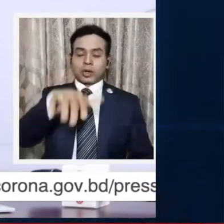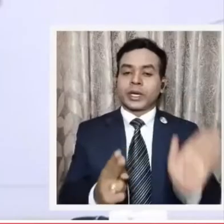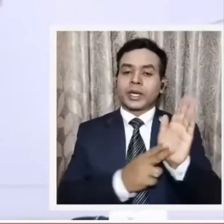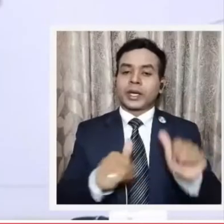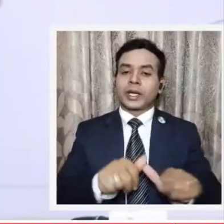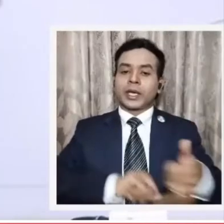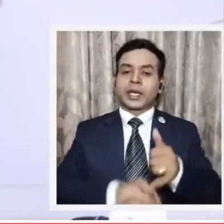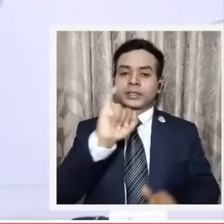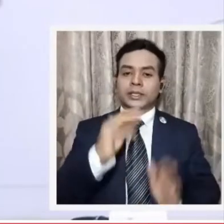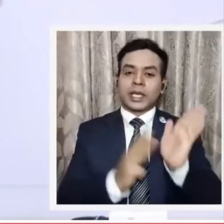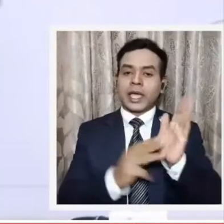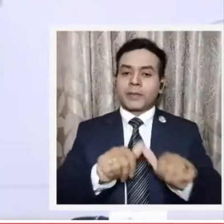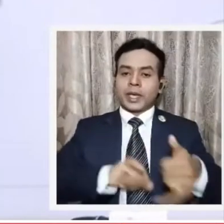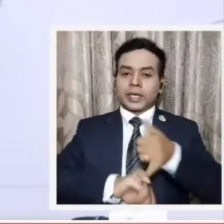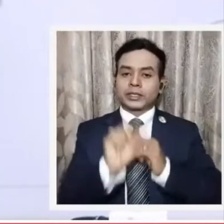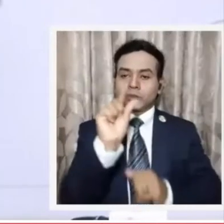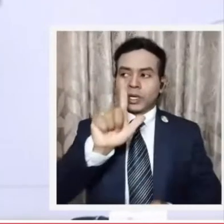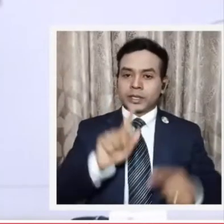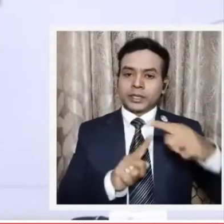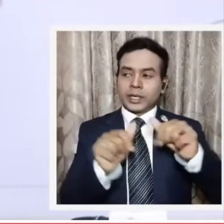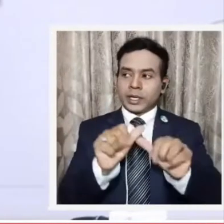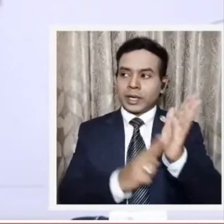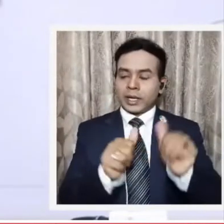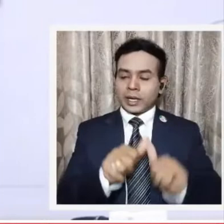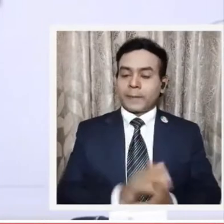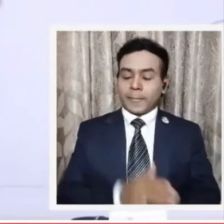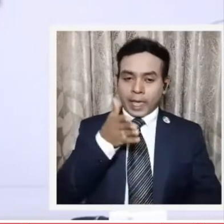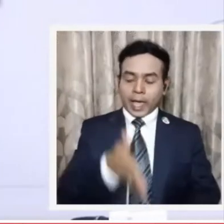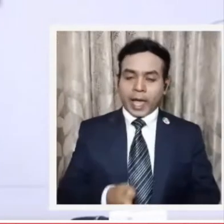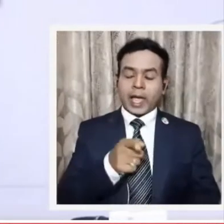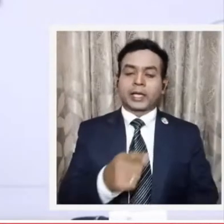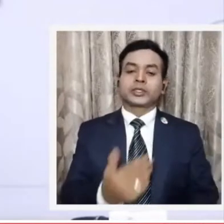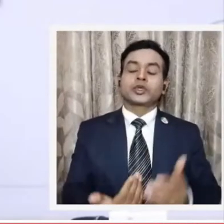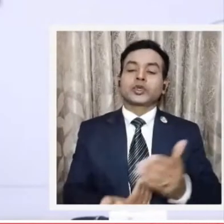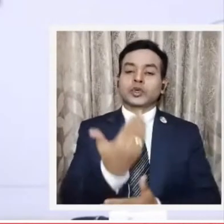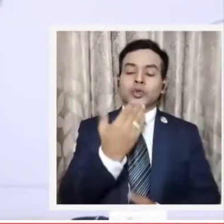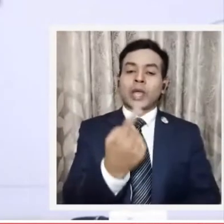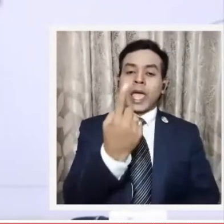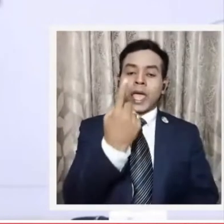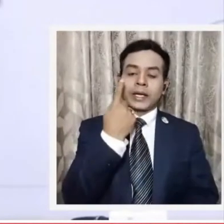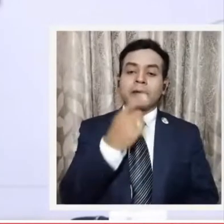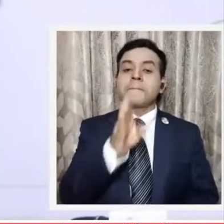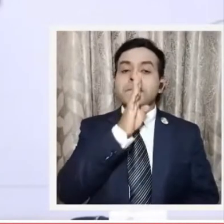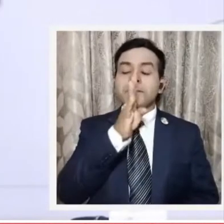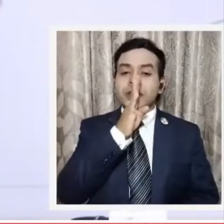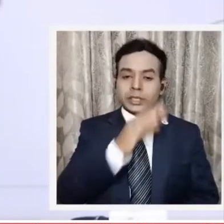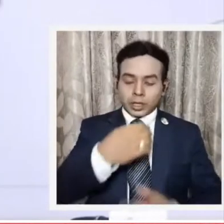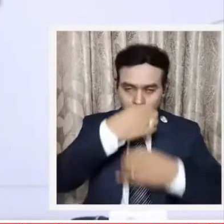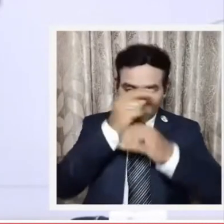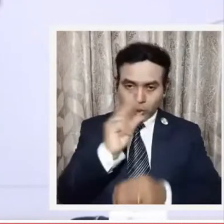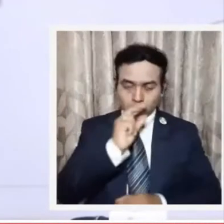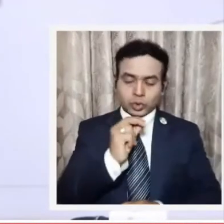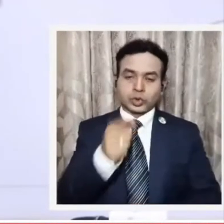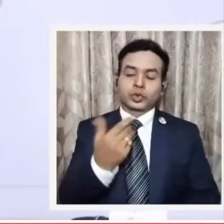7,16,075 জন। দেশে গত 24 ঘন্টায় নতুন করে 2,487 জনের করোনা শনাক্ত হয়েছে। একই